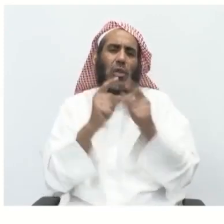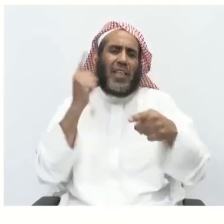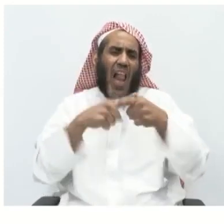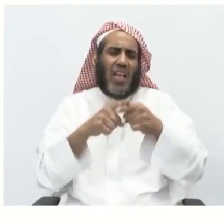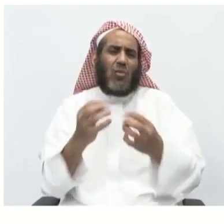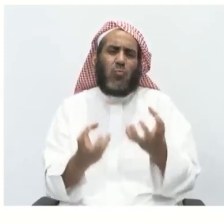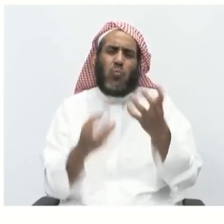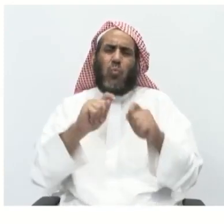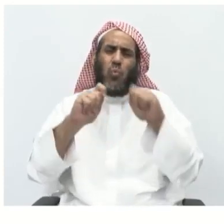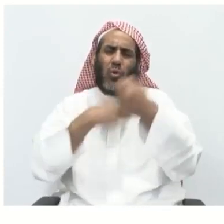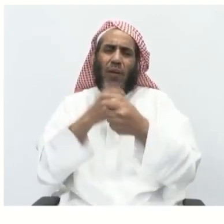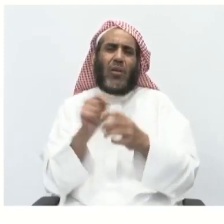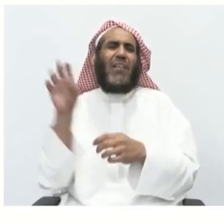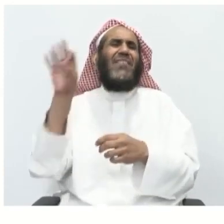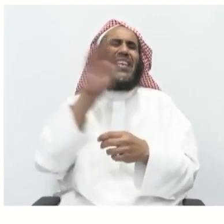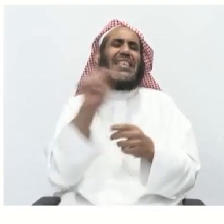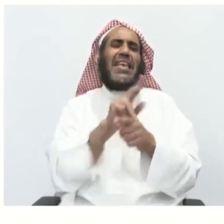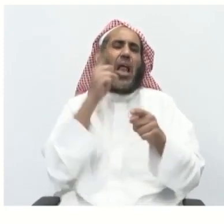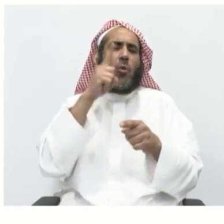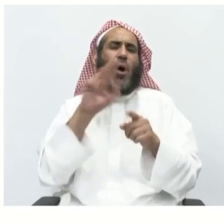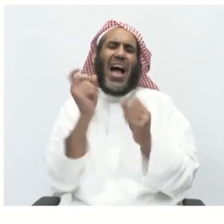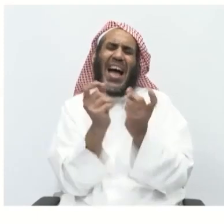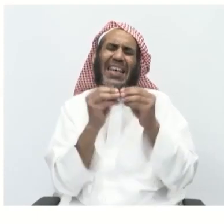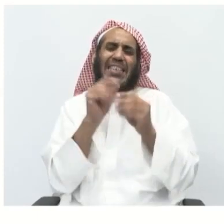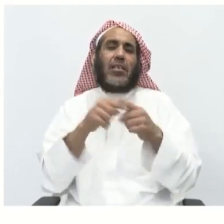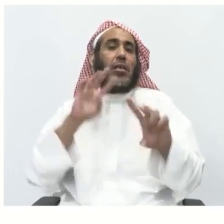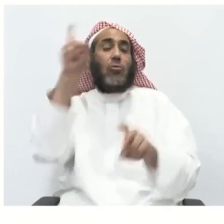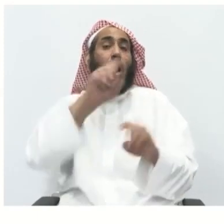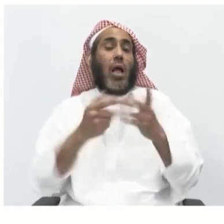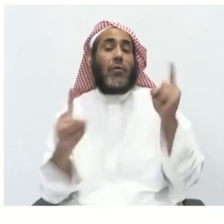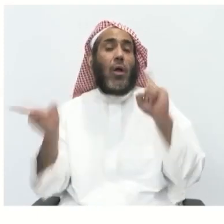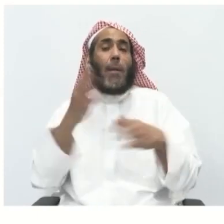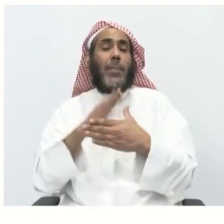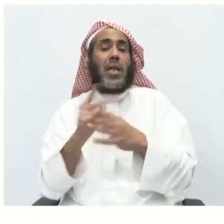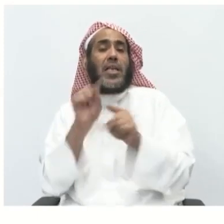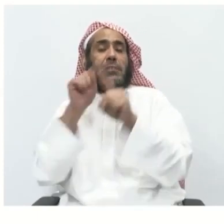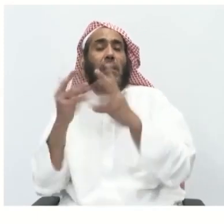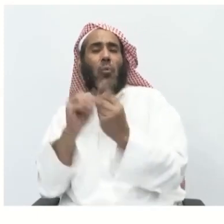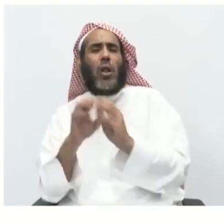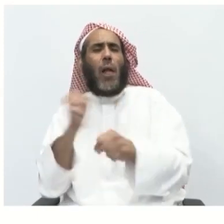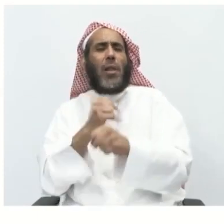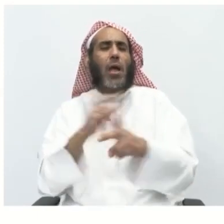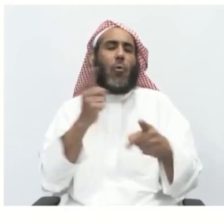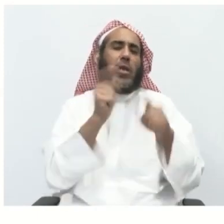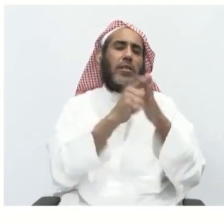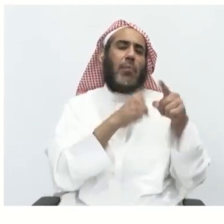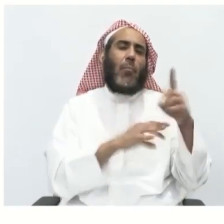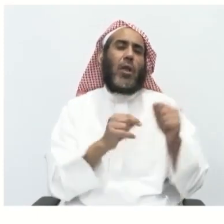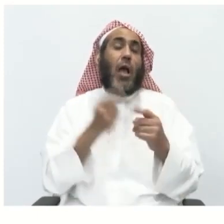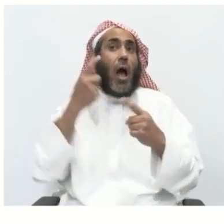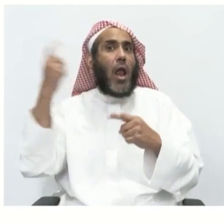التي تفاعلت وكتلت فلز النحاس التي تتكونه سؤال كيف تقارن بين النسبه الموليه العمليه والنسبه الموليه